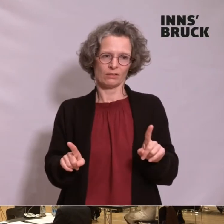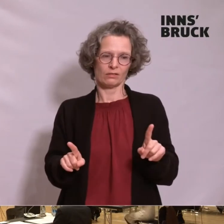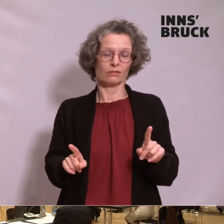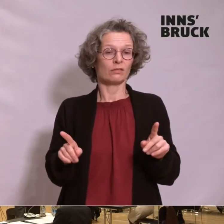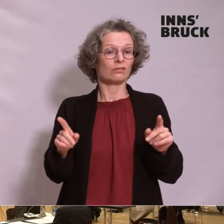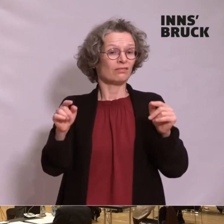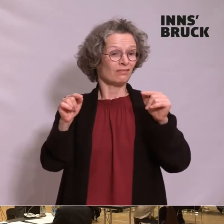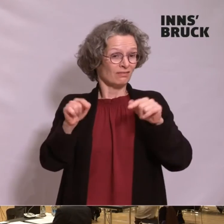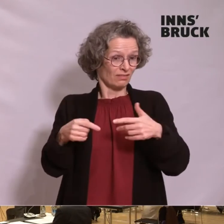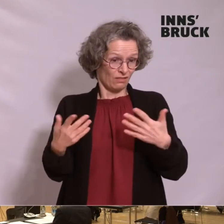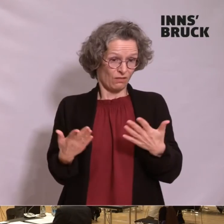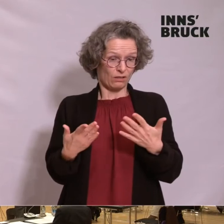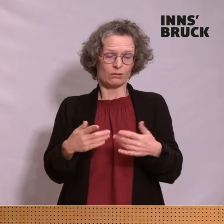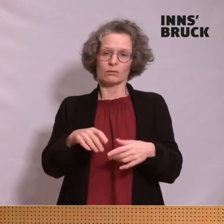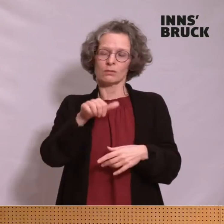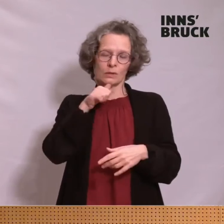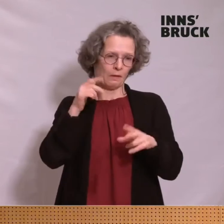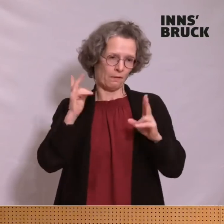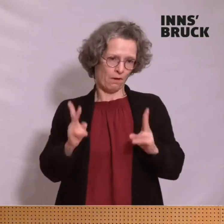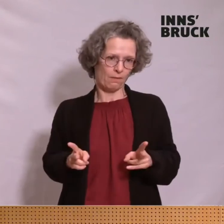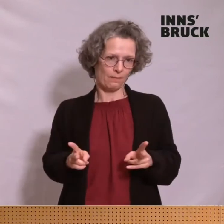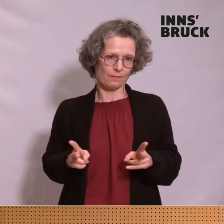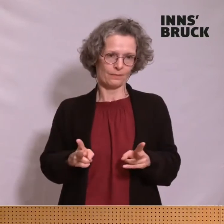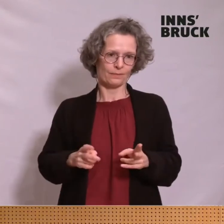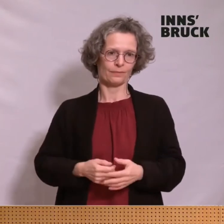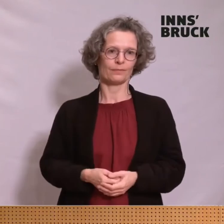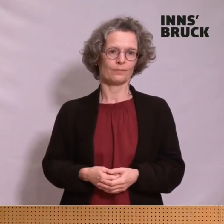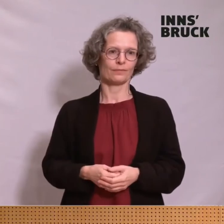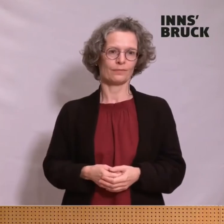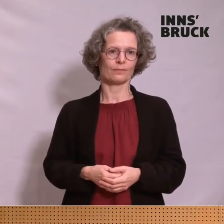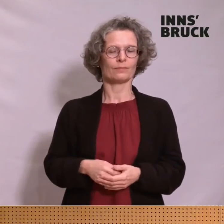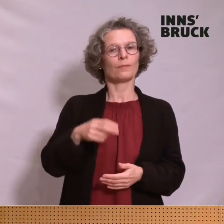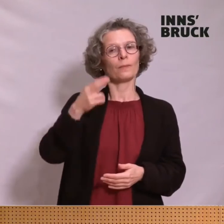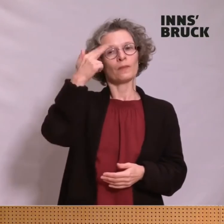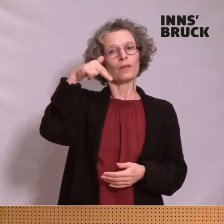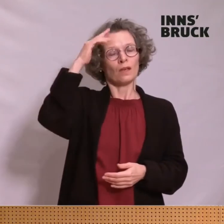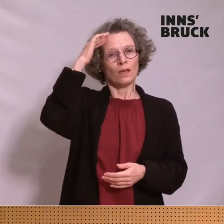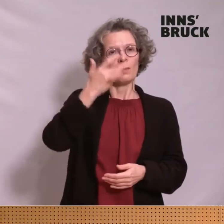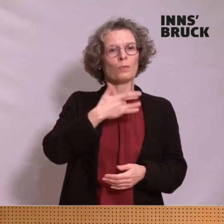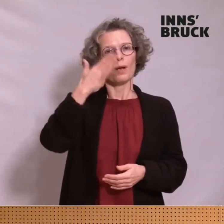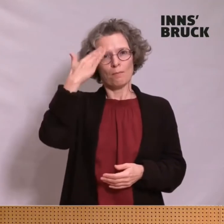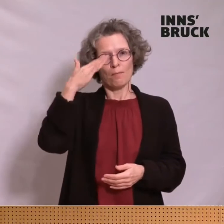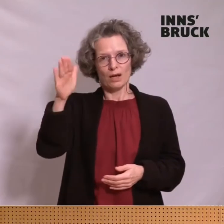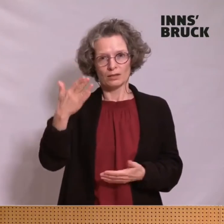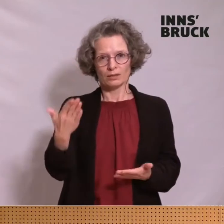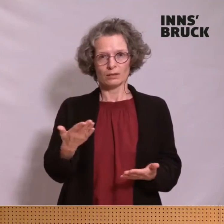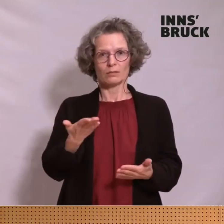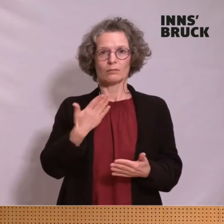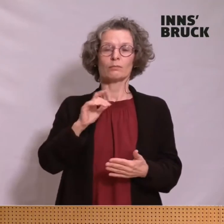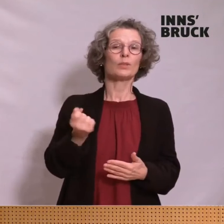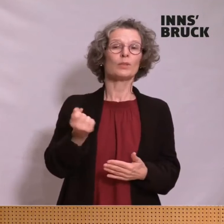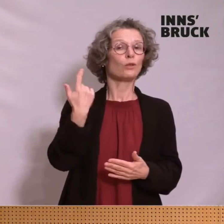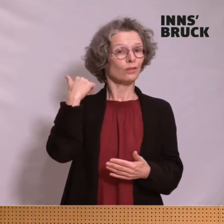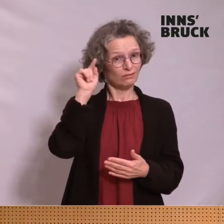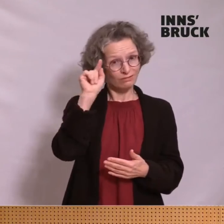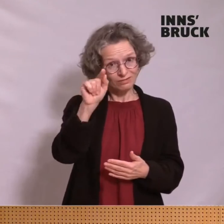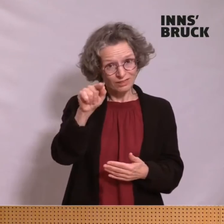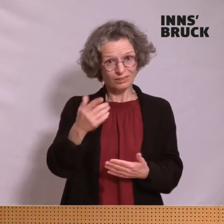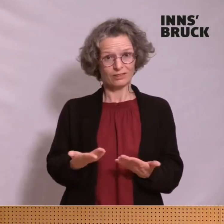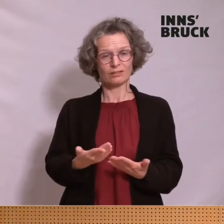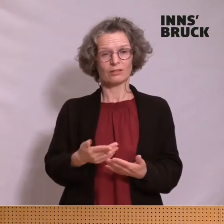ergreifend unwahr. Herr Bürgermeister, ich darf besonders dich im